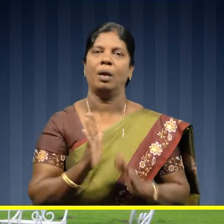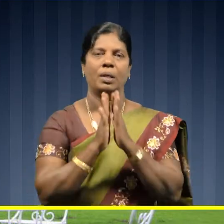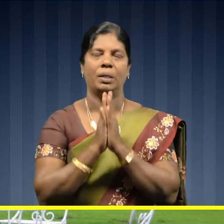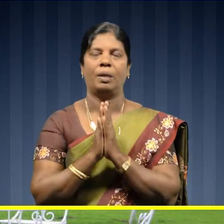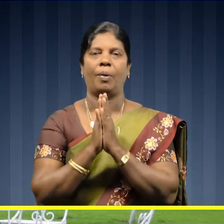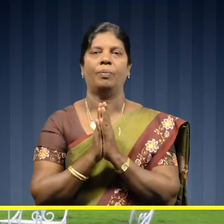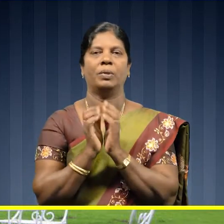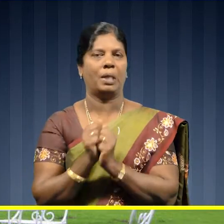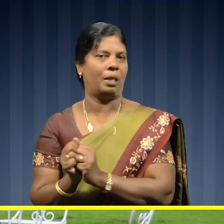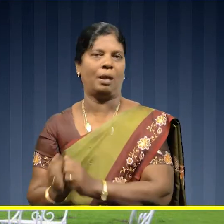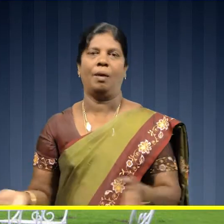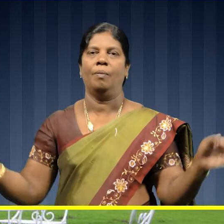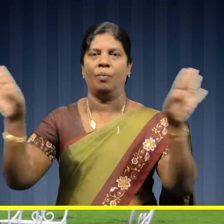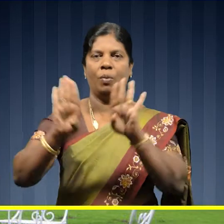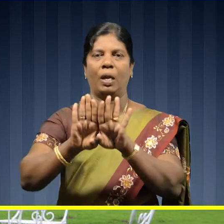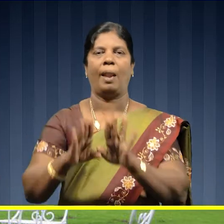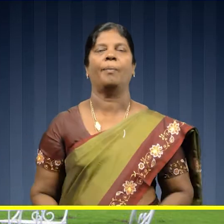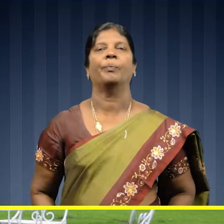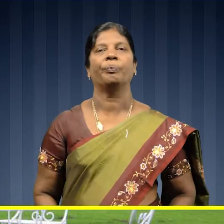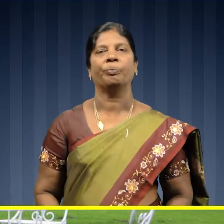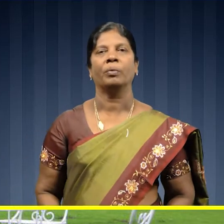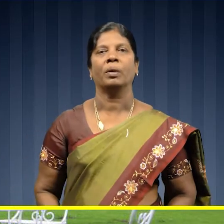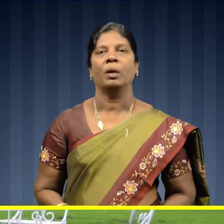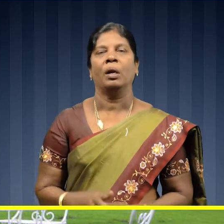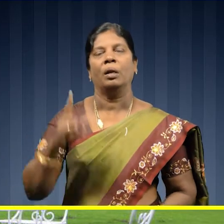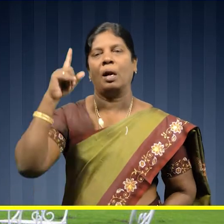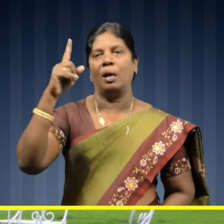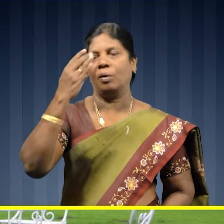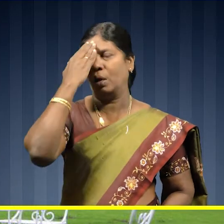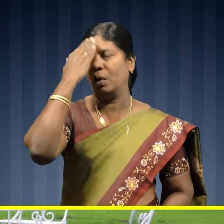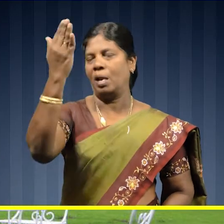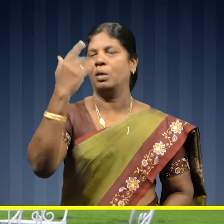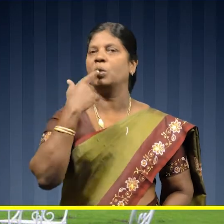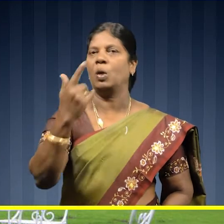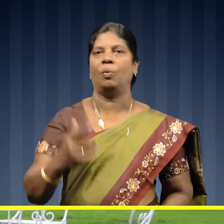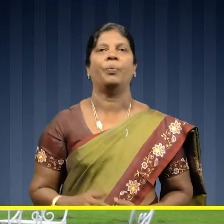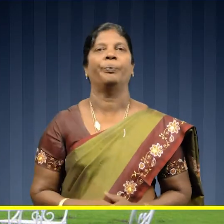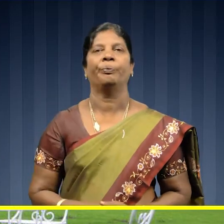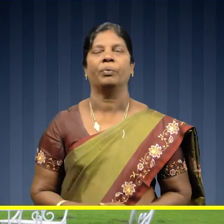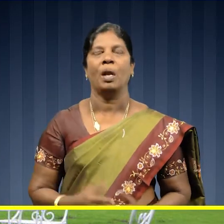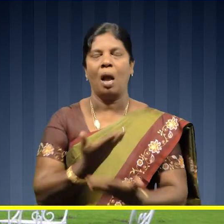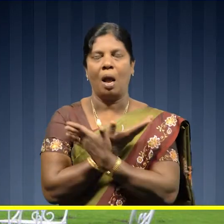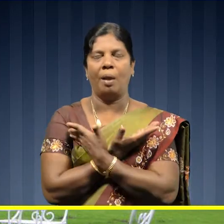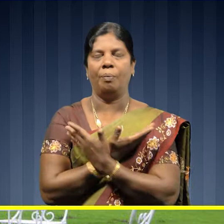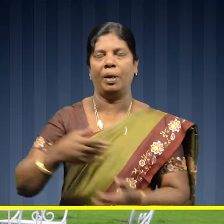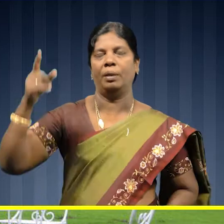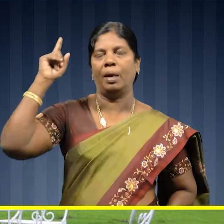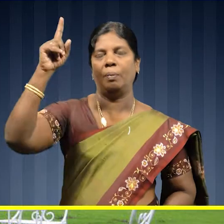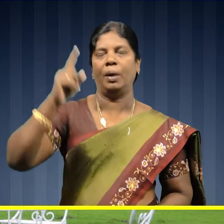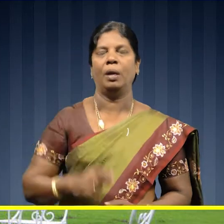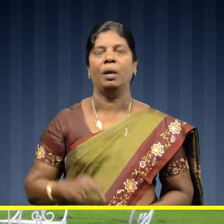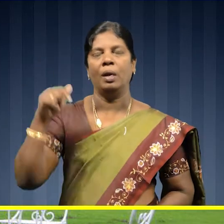நாங்கள் காத்திருக்கிறோம். பிரார்த்தனை செய்து நாம் இந்த நிகழ்ச்சியை முடிக்கலாமா? தலை வணங்கி ஆண்டவருக்கு நன்றி சொல்லி நாம்